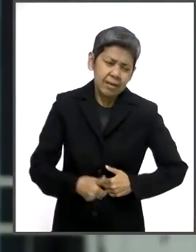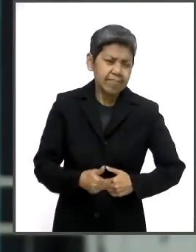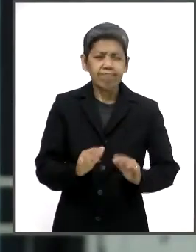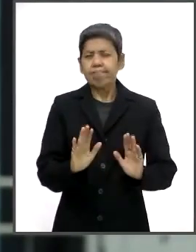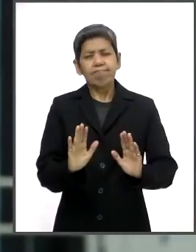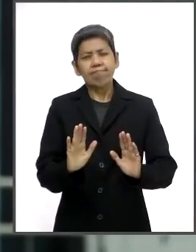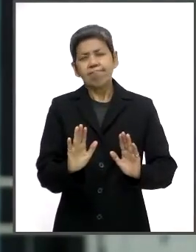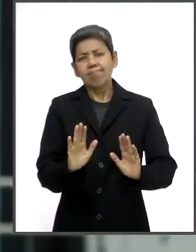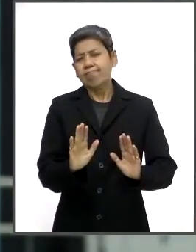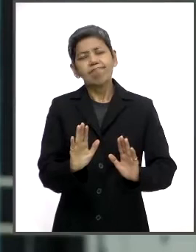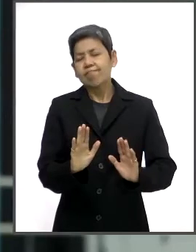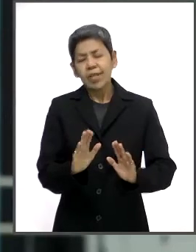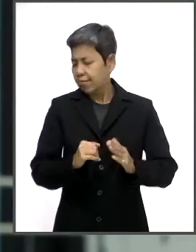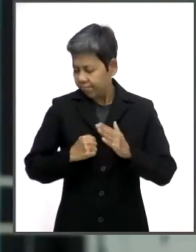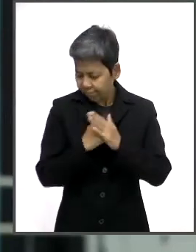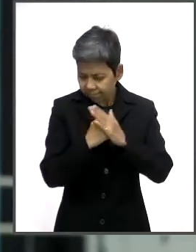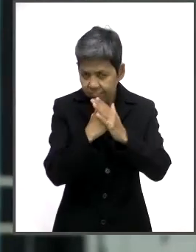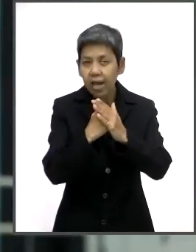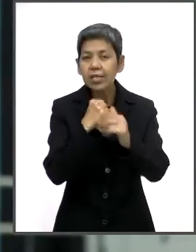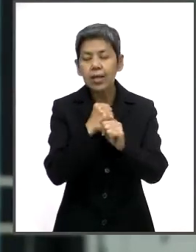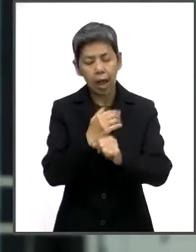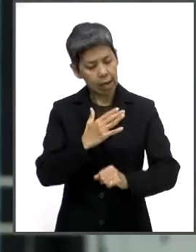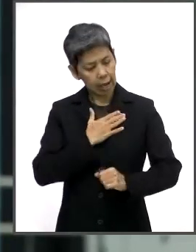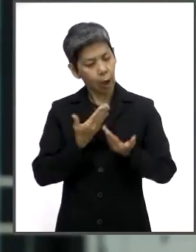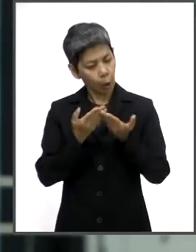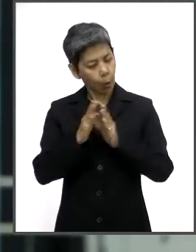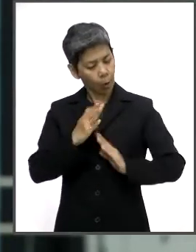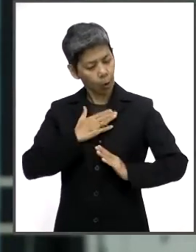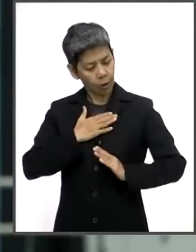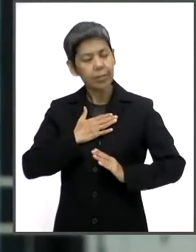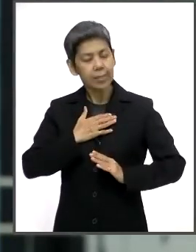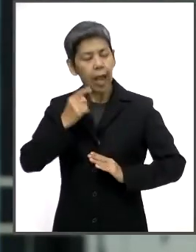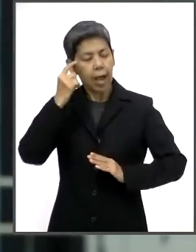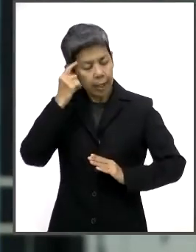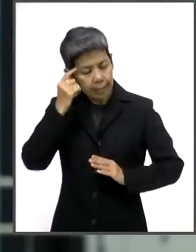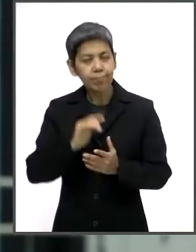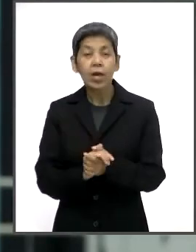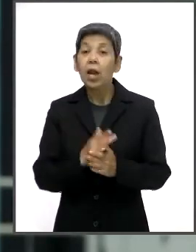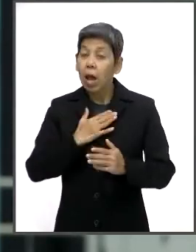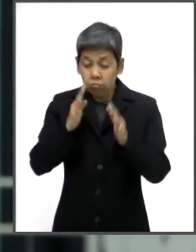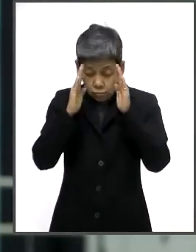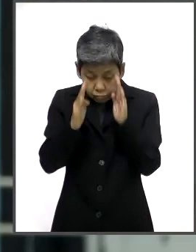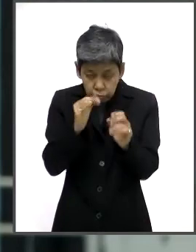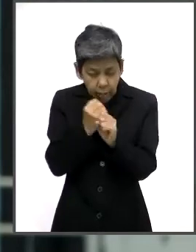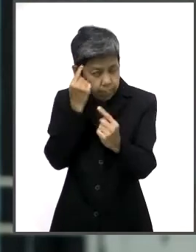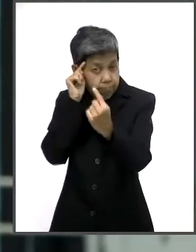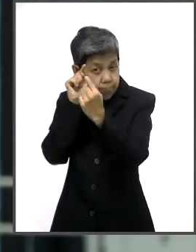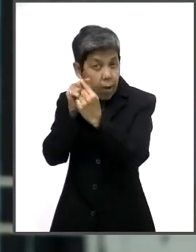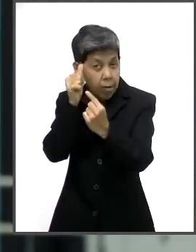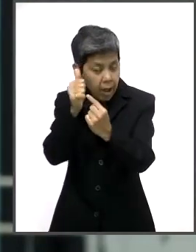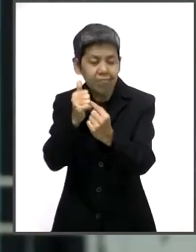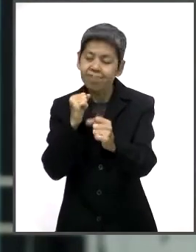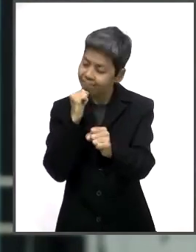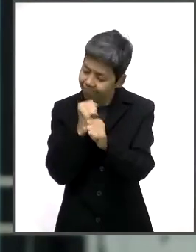แท้ยังไงก็ขอให้สู้ๆแล้วก็หันมองดูครอบครัวสักวันหนึ่งถ้าเราตั้งใจตั้งเป้าหมาย